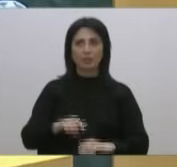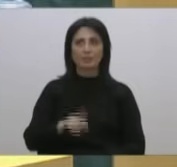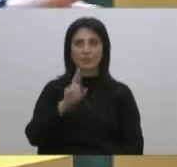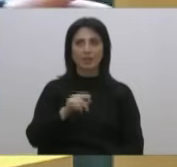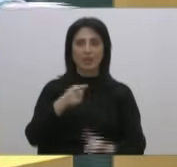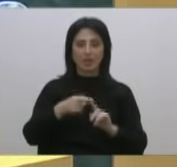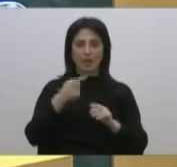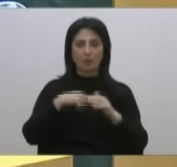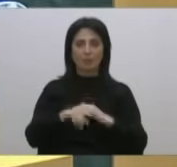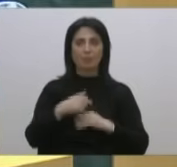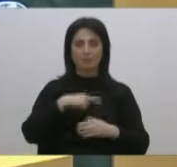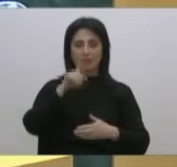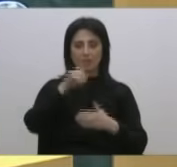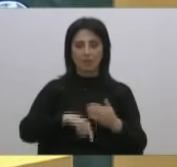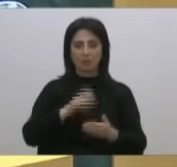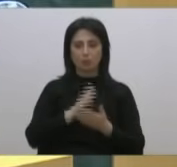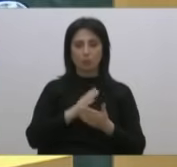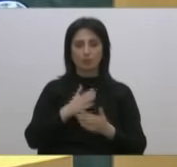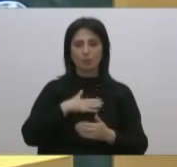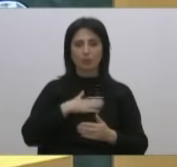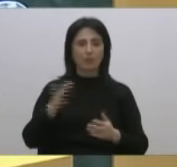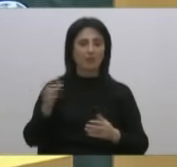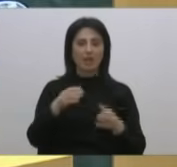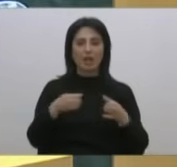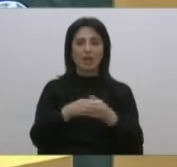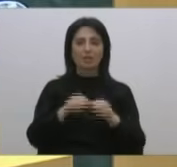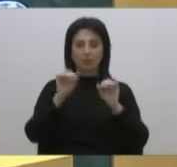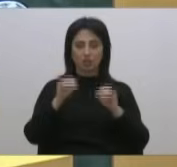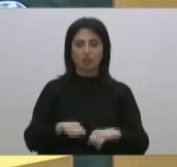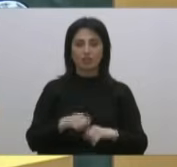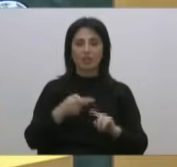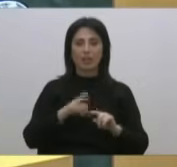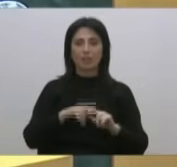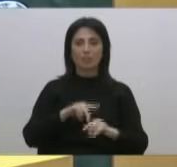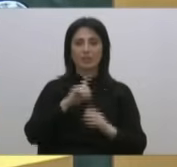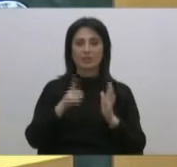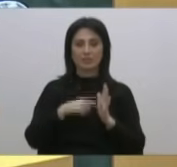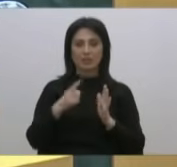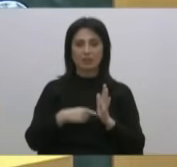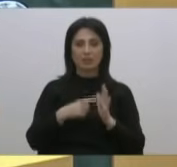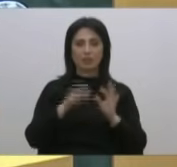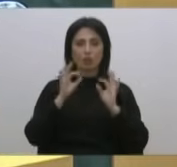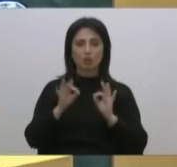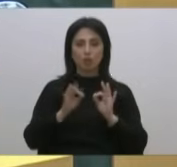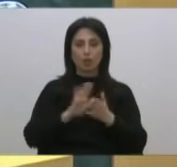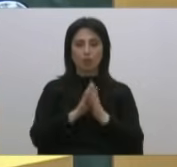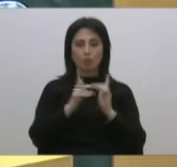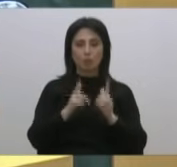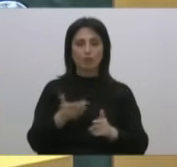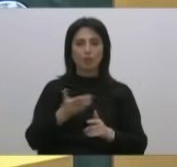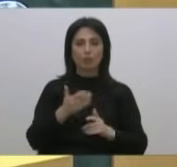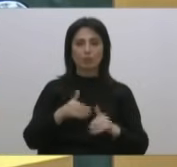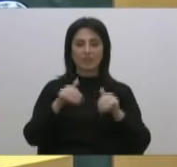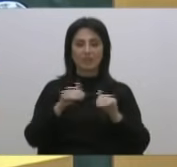პროფესიონალებისგან. აქედან გამომდინარე, მე დარწმუნებული ვარ, რომ ჩვენ ყველა ერთად შევძლებთ იმ საკითხების სწორად მოგვარებას,